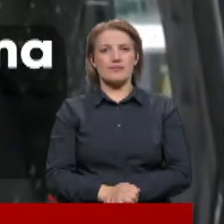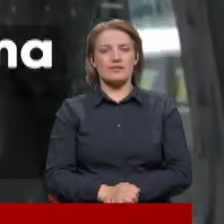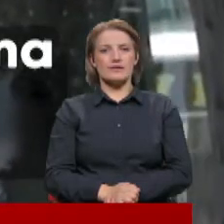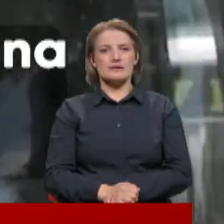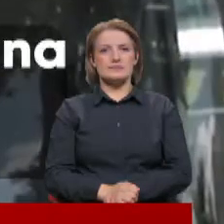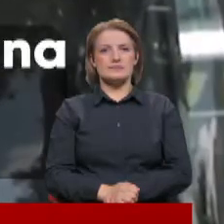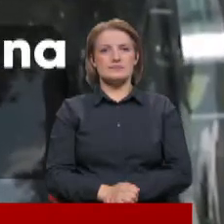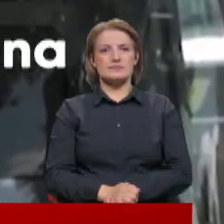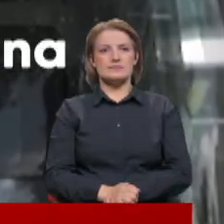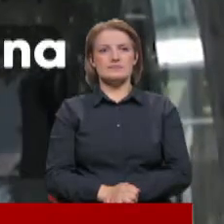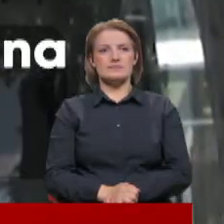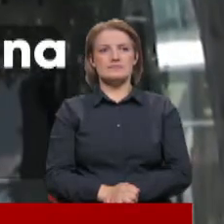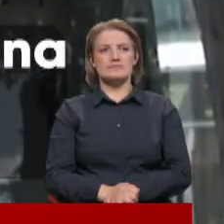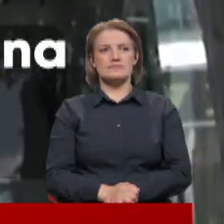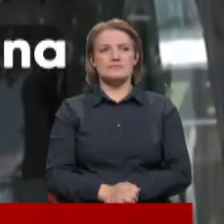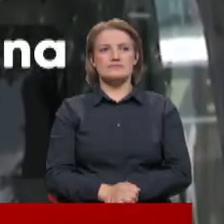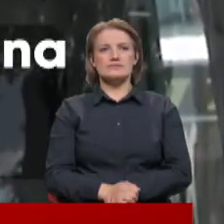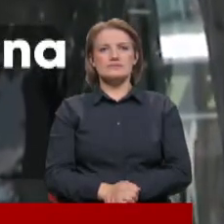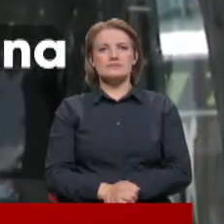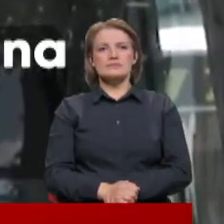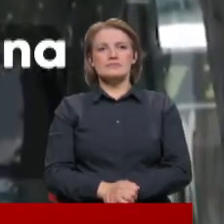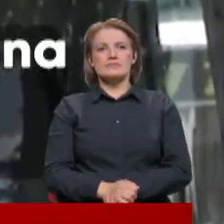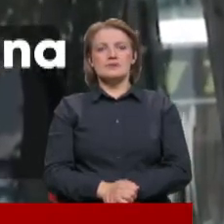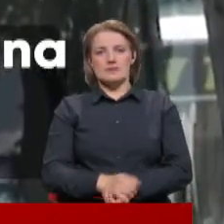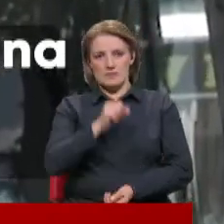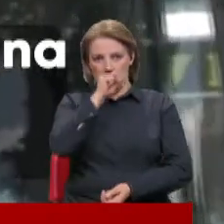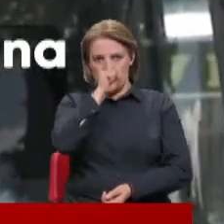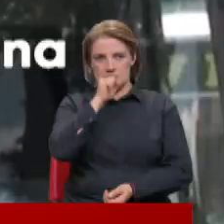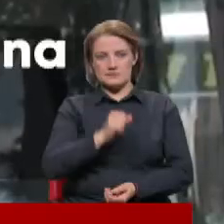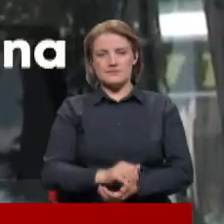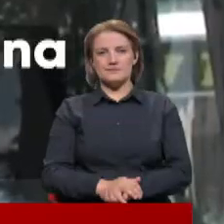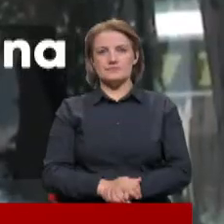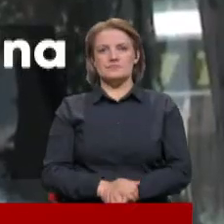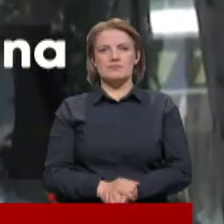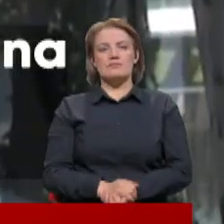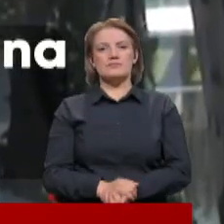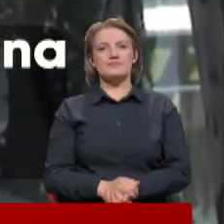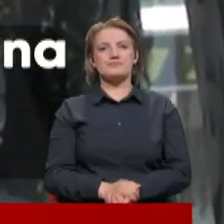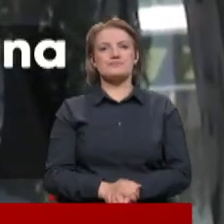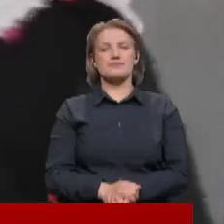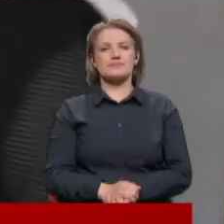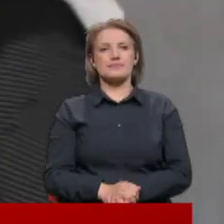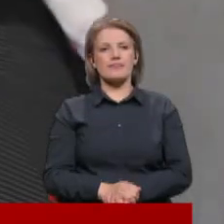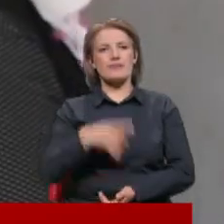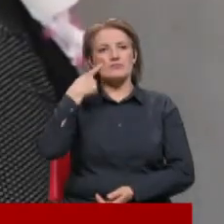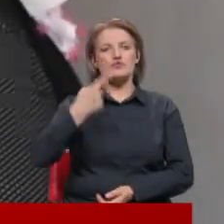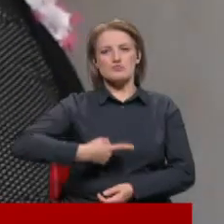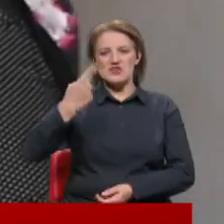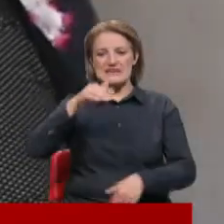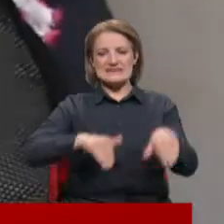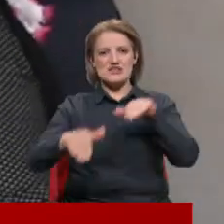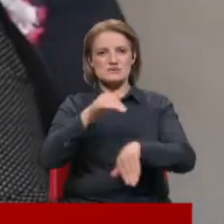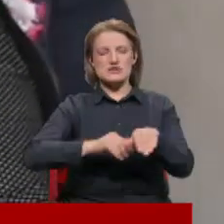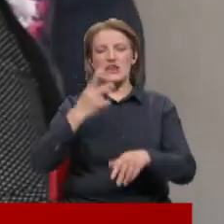çiftçiye terör istedi tenceremi kaynatamıyorum diyen insana nankör dedi vicdansız dedi Cumhurbaşkanlığı